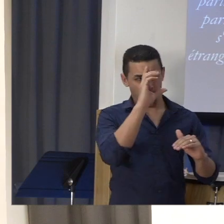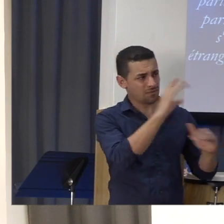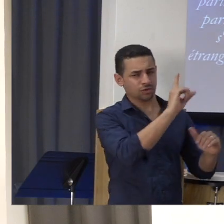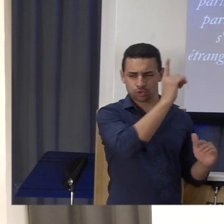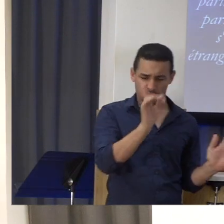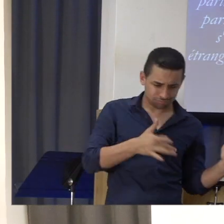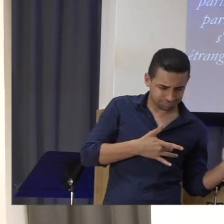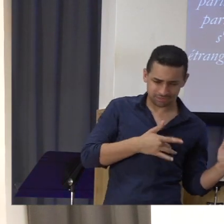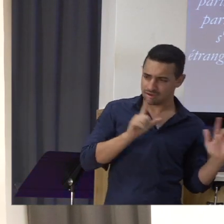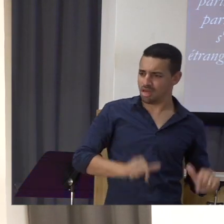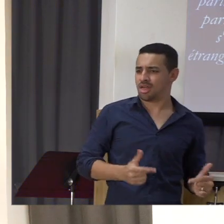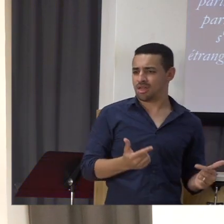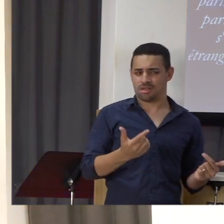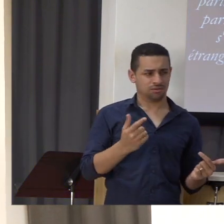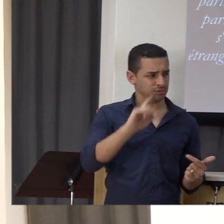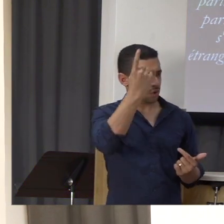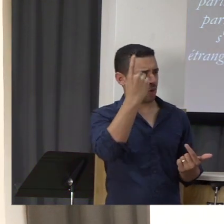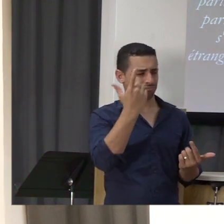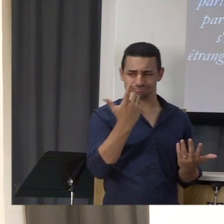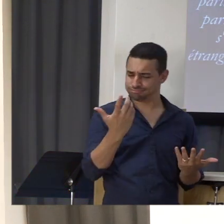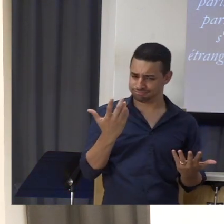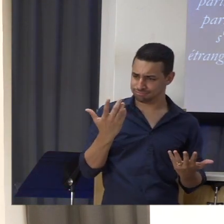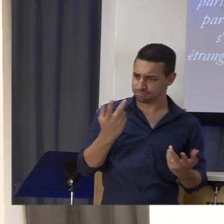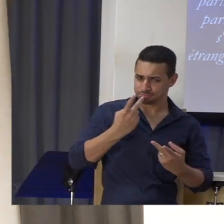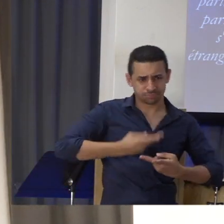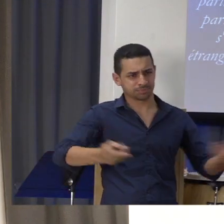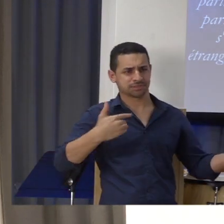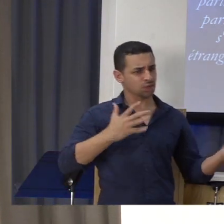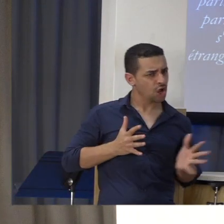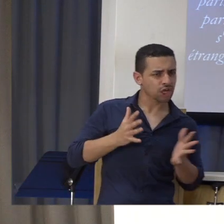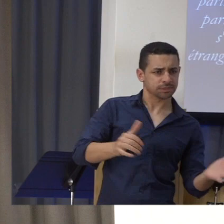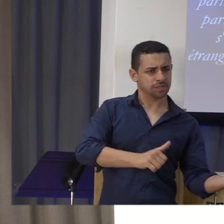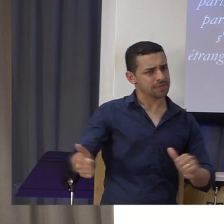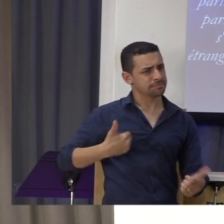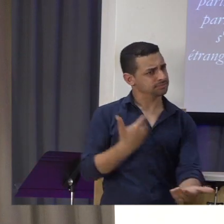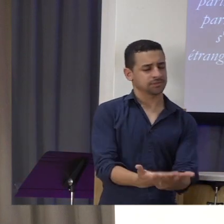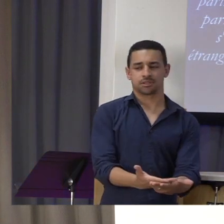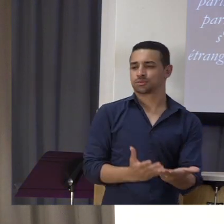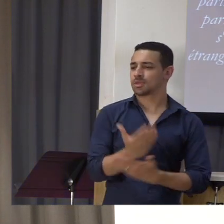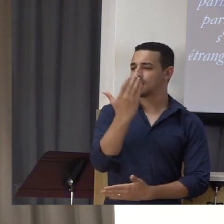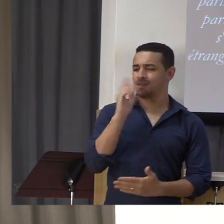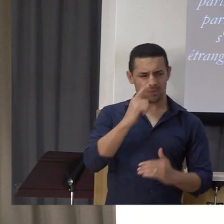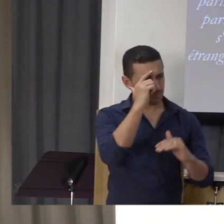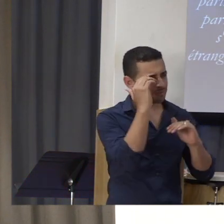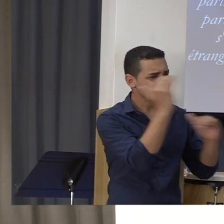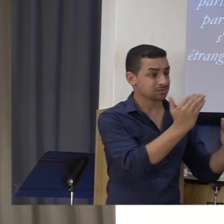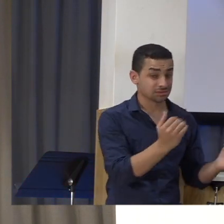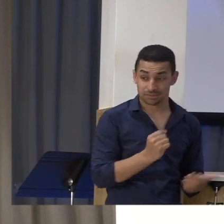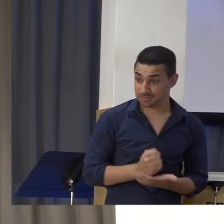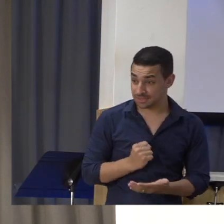touché votre cœur. En ce Dieu pour qui vous prenez publiquement un engagement ce matin. Il faut lui faire confiance.